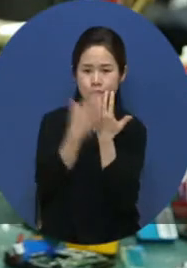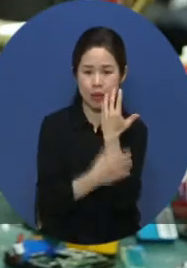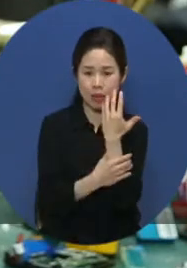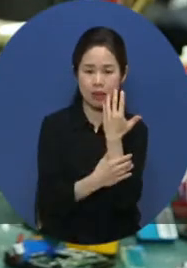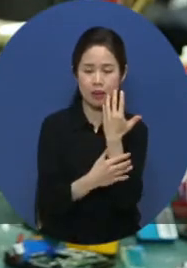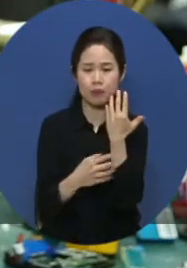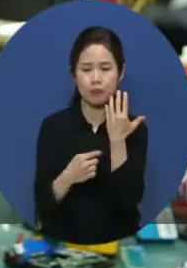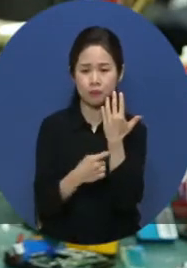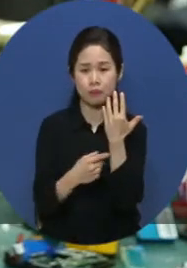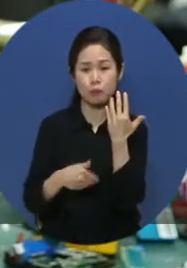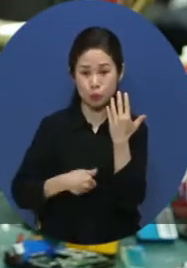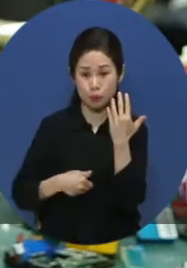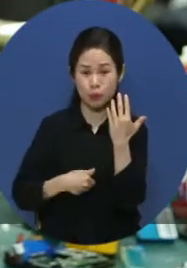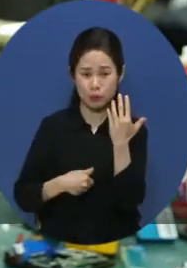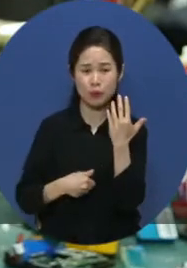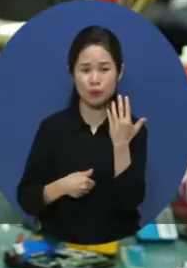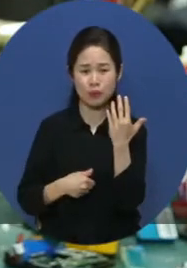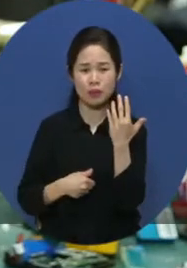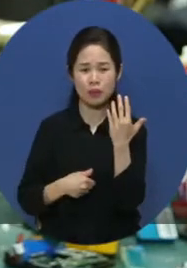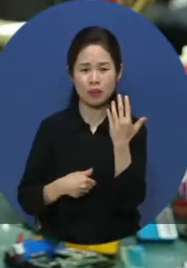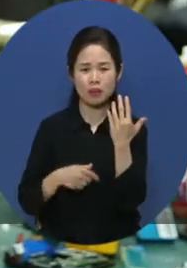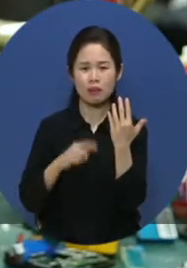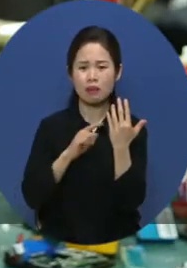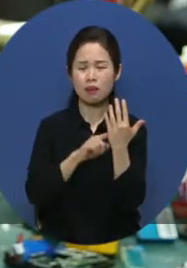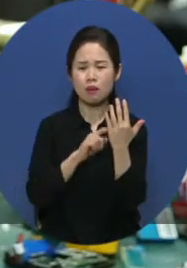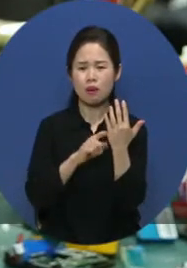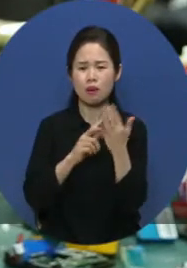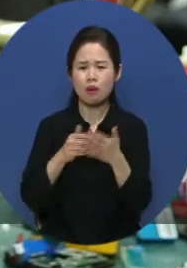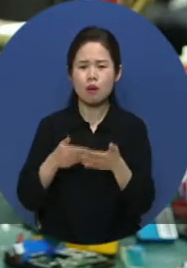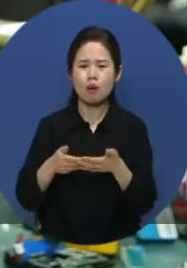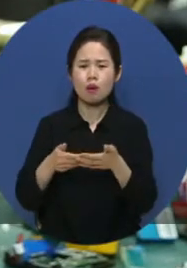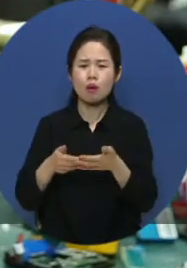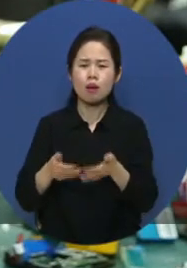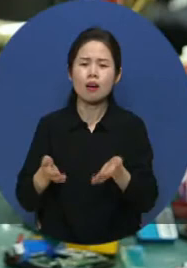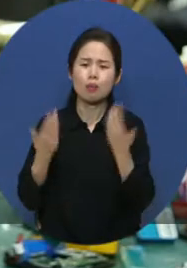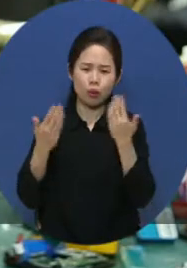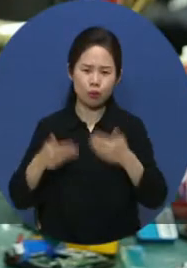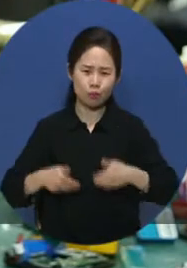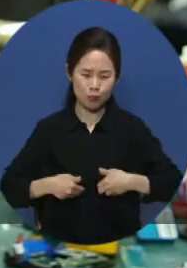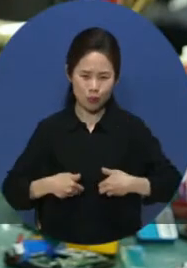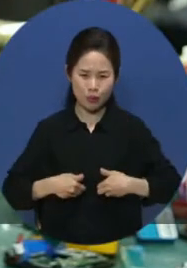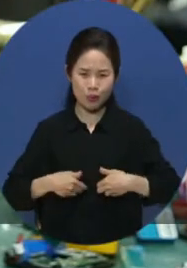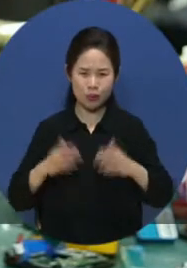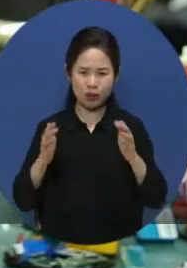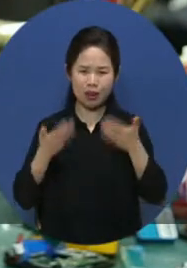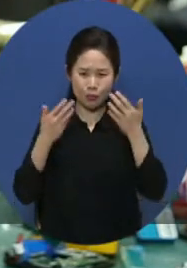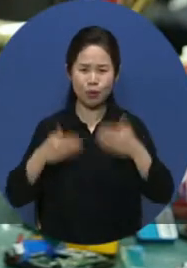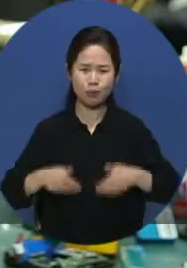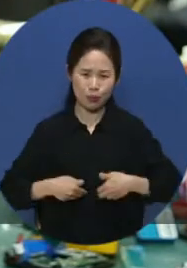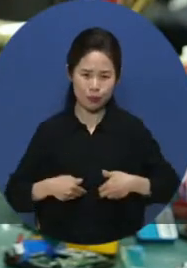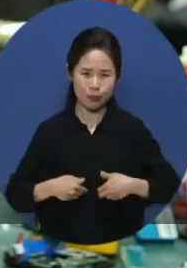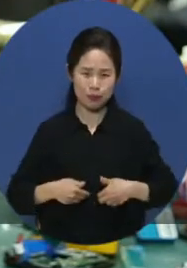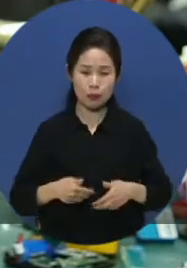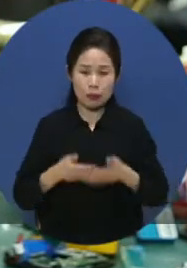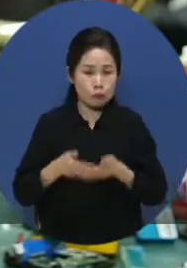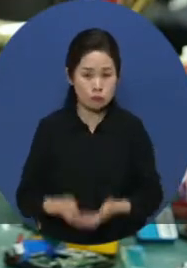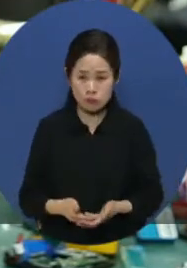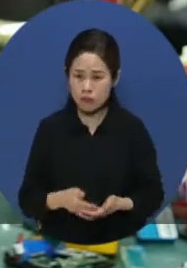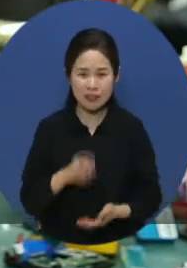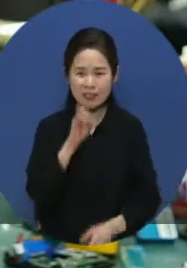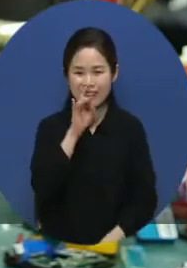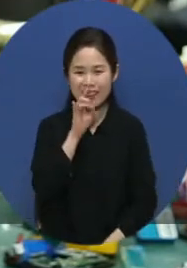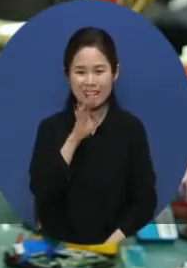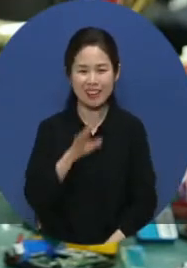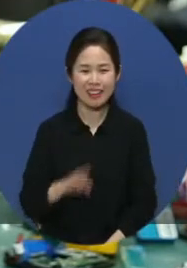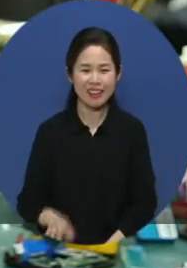기계 장치이기 때문에 무게가 우선 가장 최우선적으로 고려돼야 되는 사항이었고